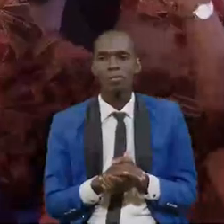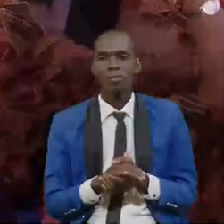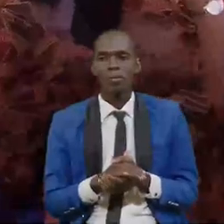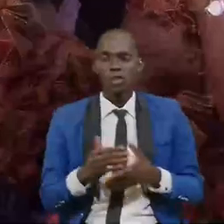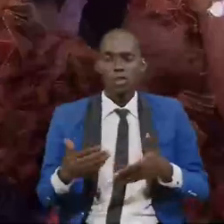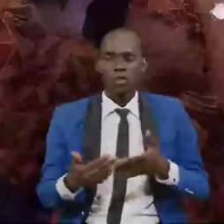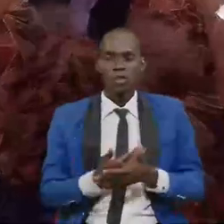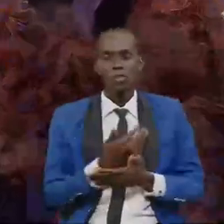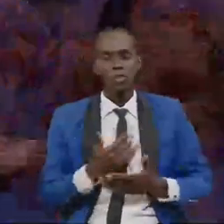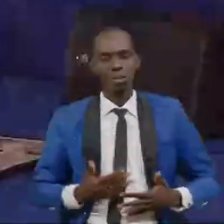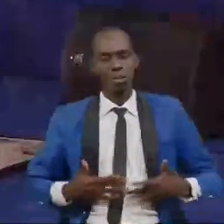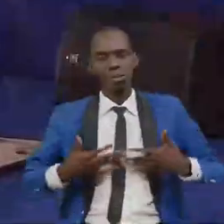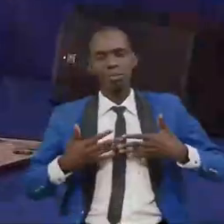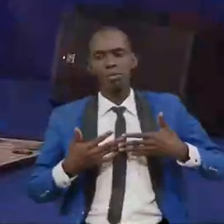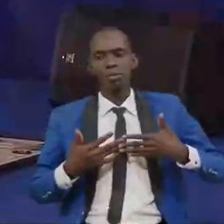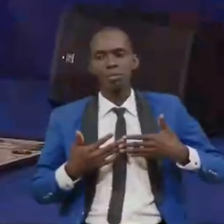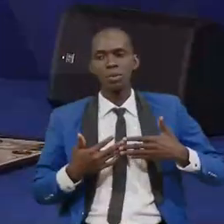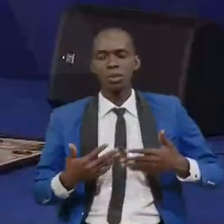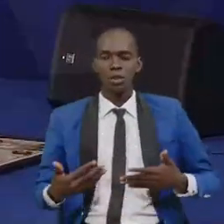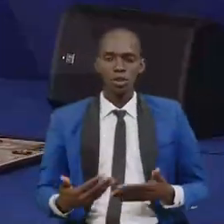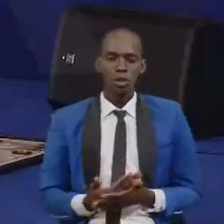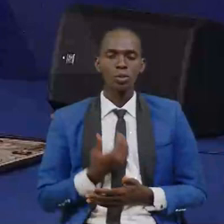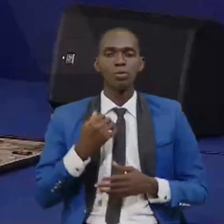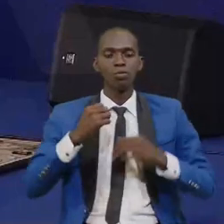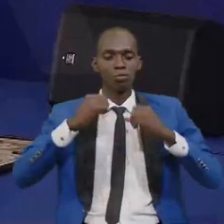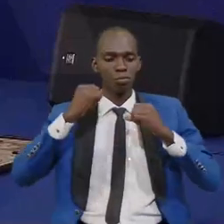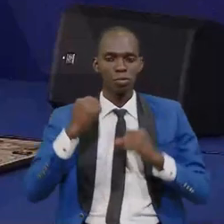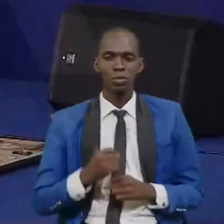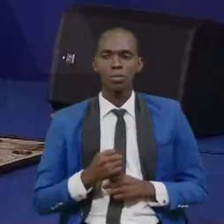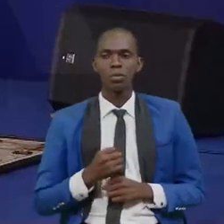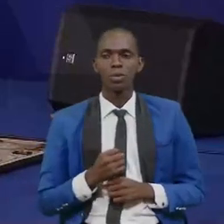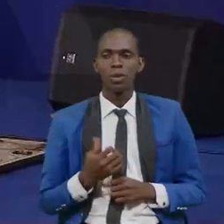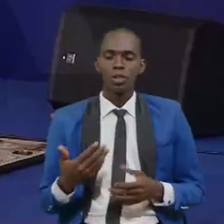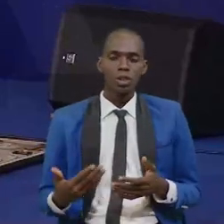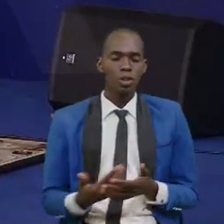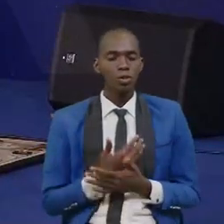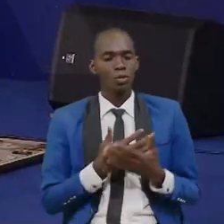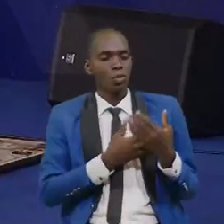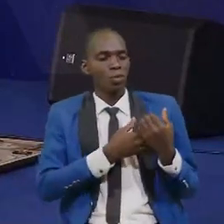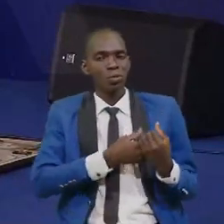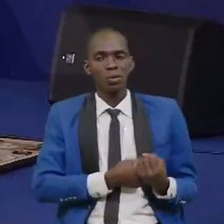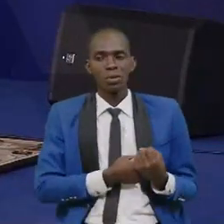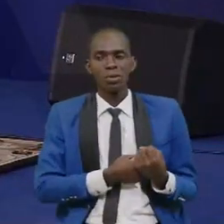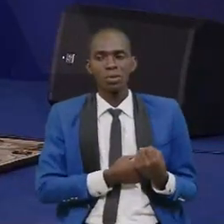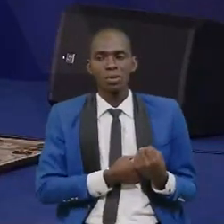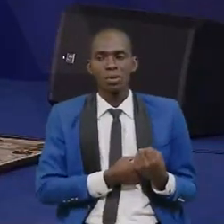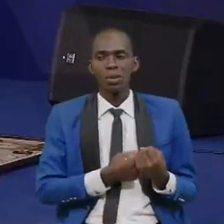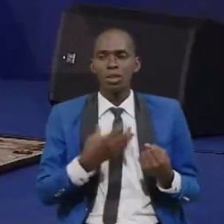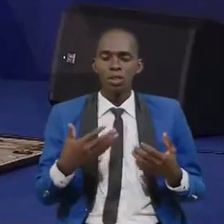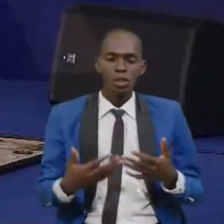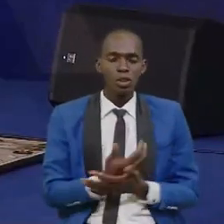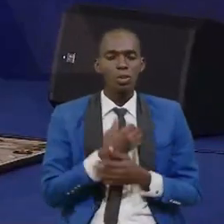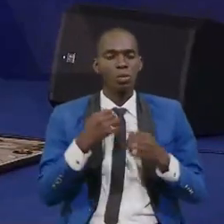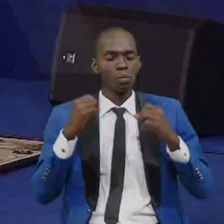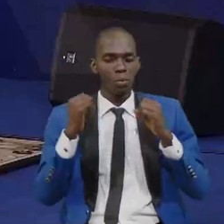Une nouvelle vie, une nouvelle force, une nouvelle assurance, une nouvelle